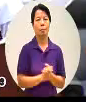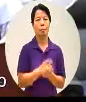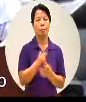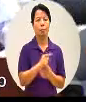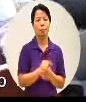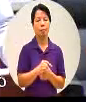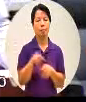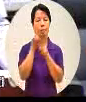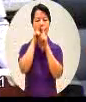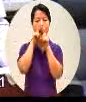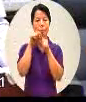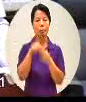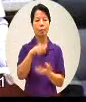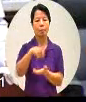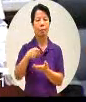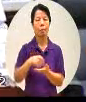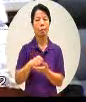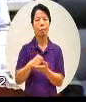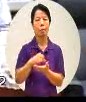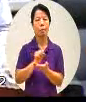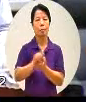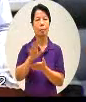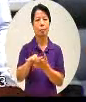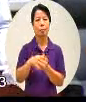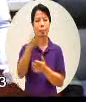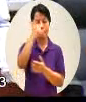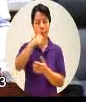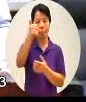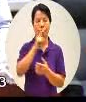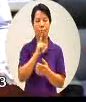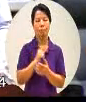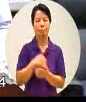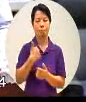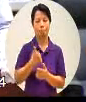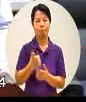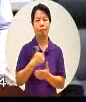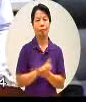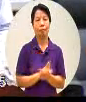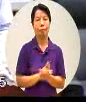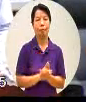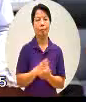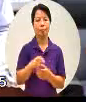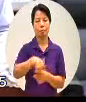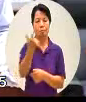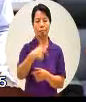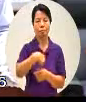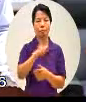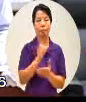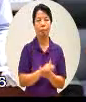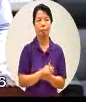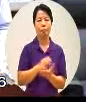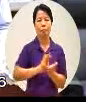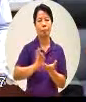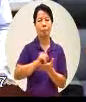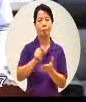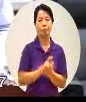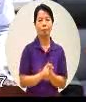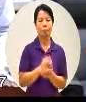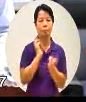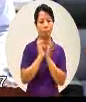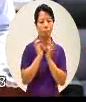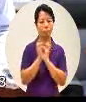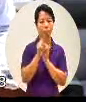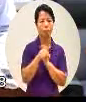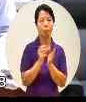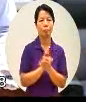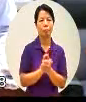家蟑螂下出来报告，那个老板很高兴啊！哦，很好很好，那你赶快吼、哦，用那个什么分析吼、哦，